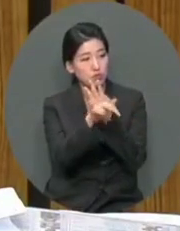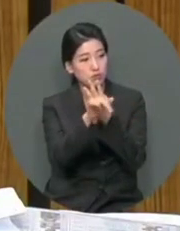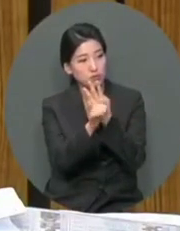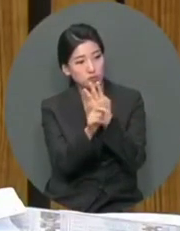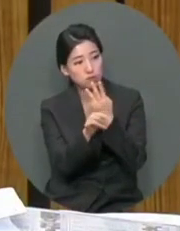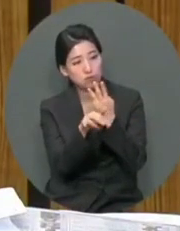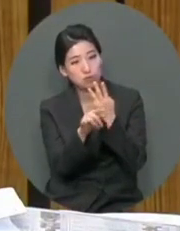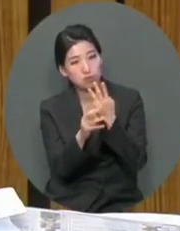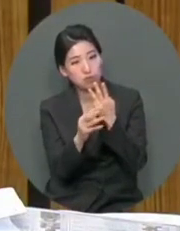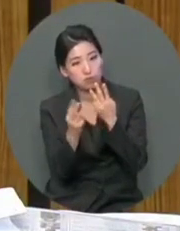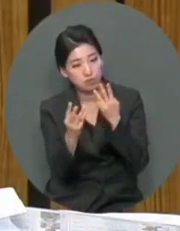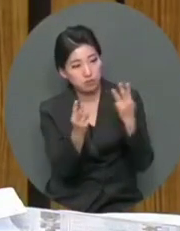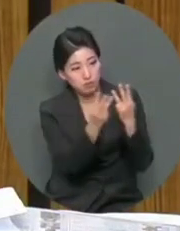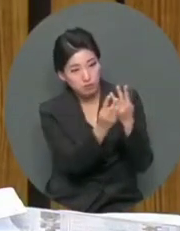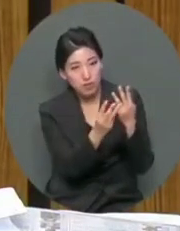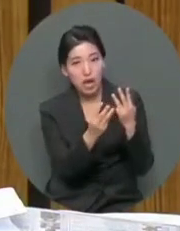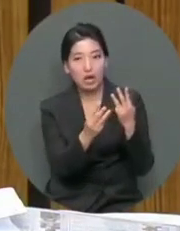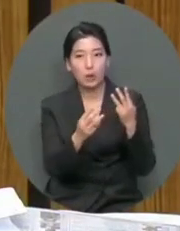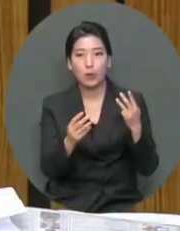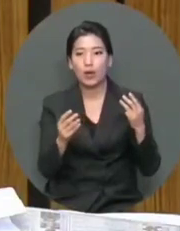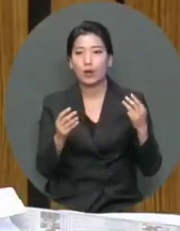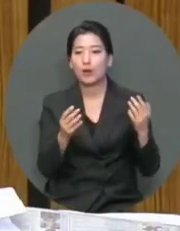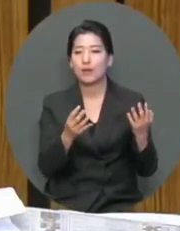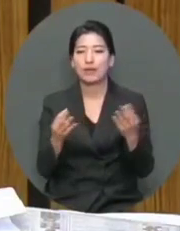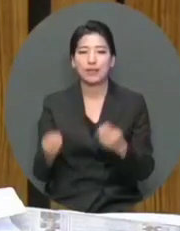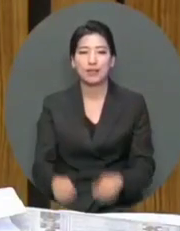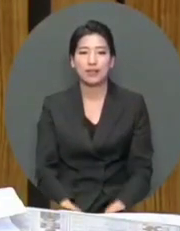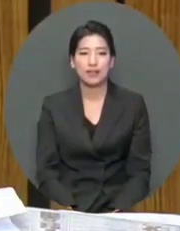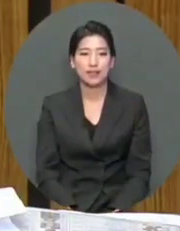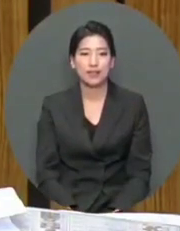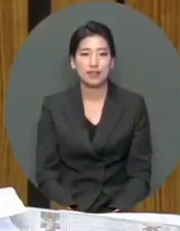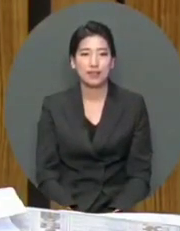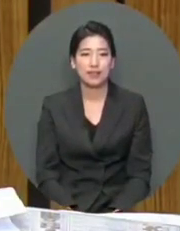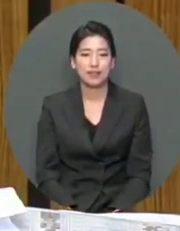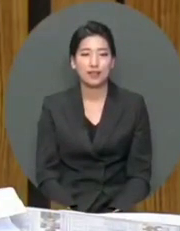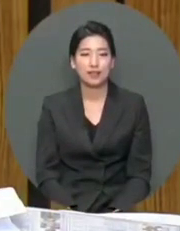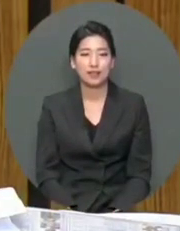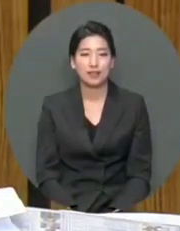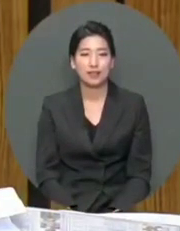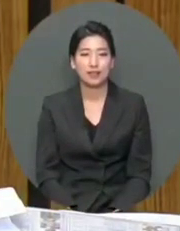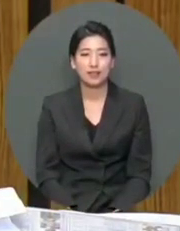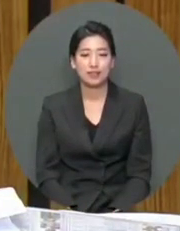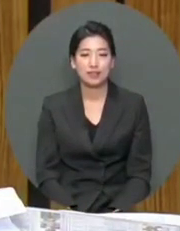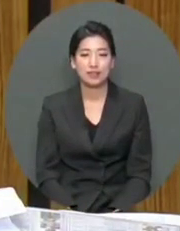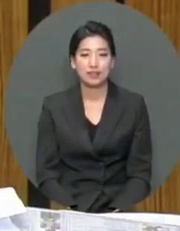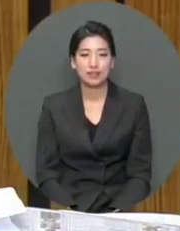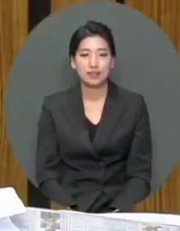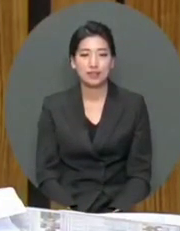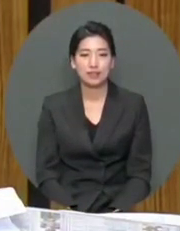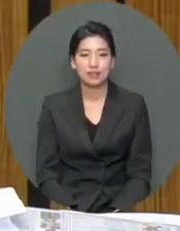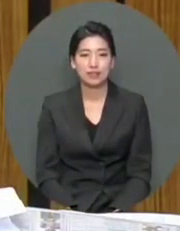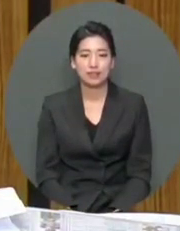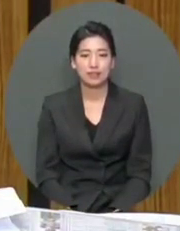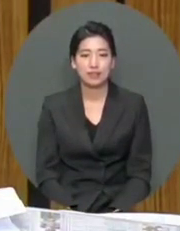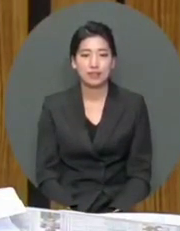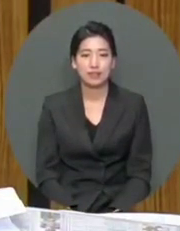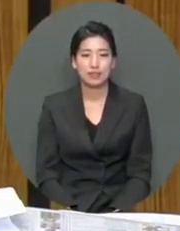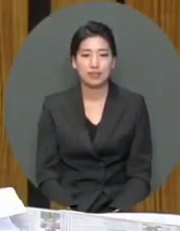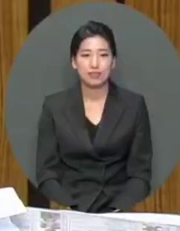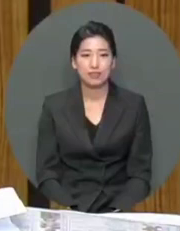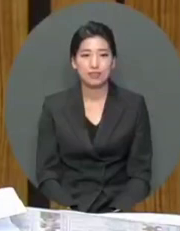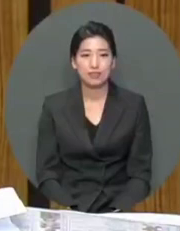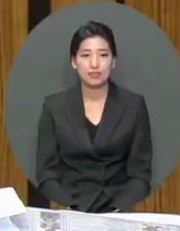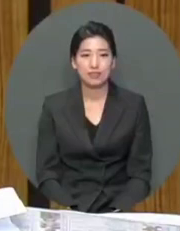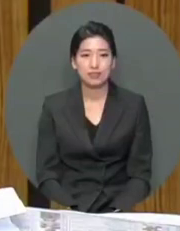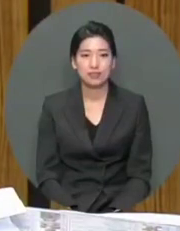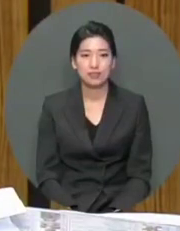정동이 많이 하시네요. 뭐